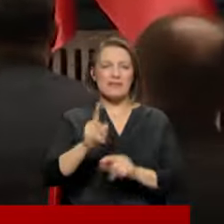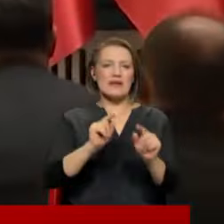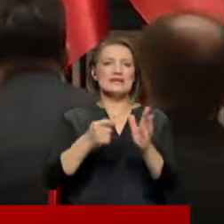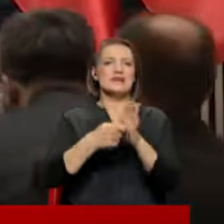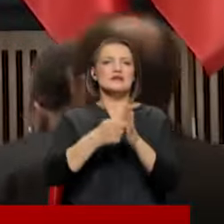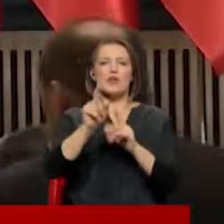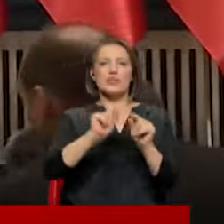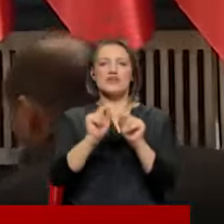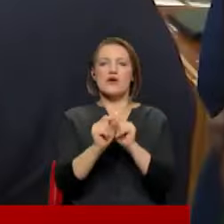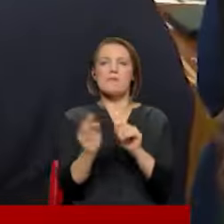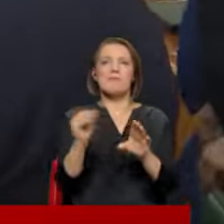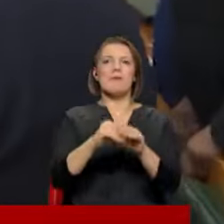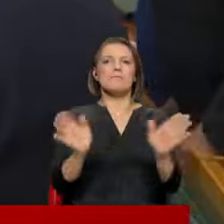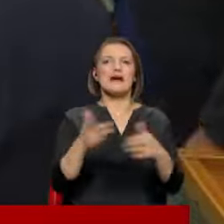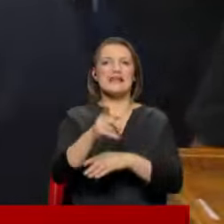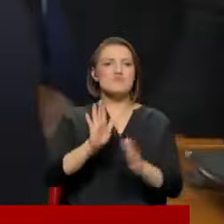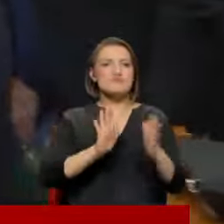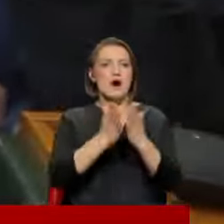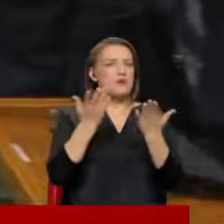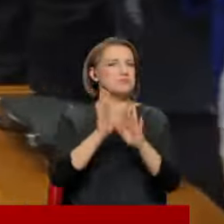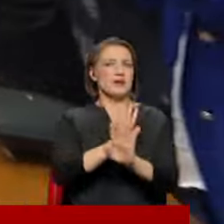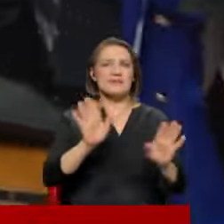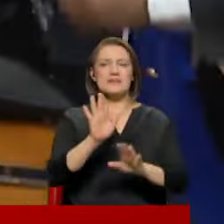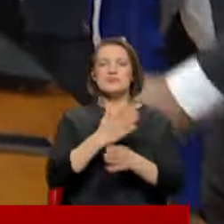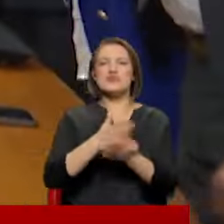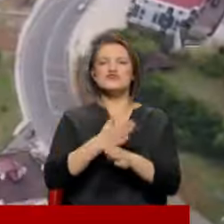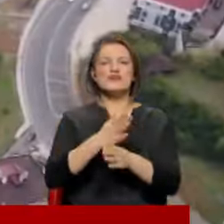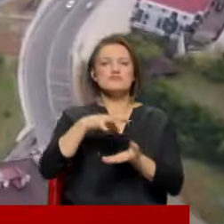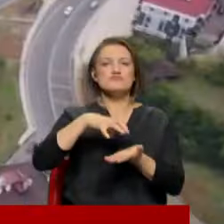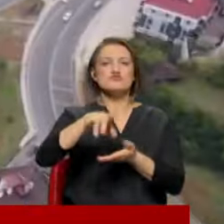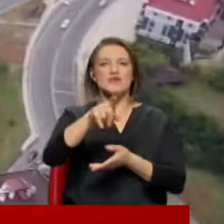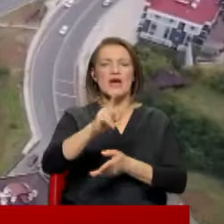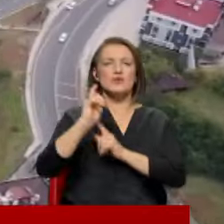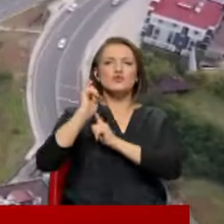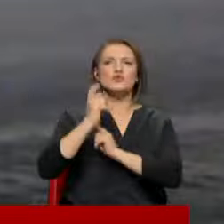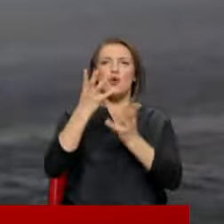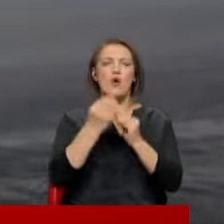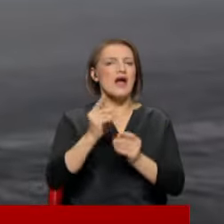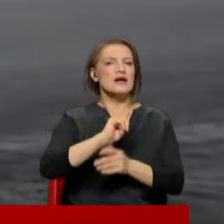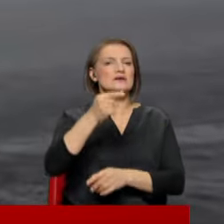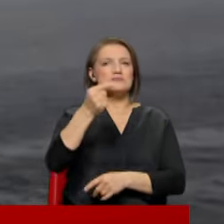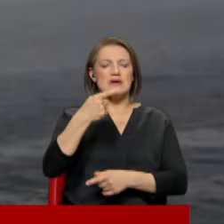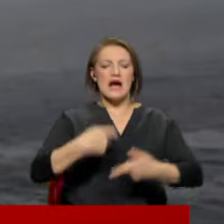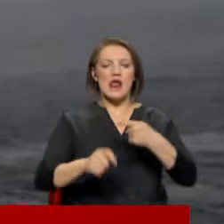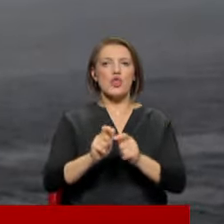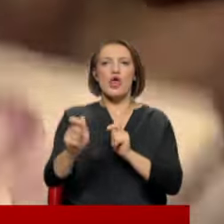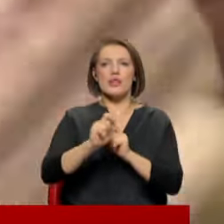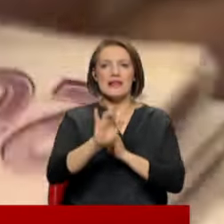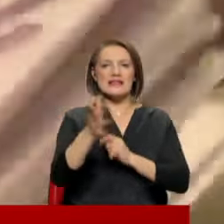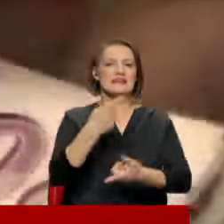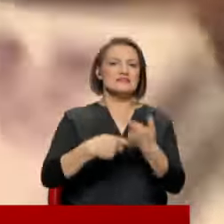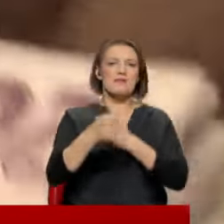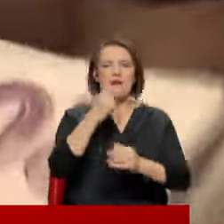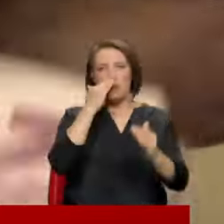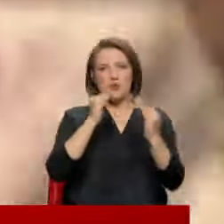koyduğu paketten çıkanlar muhalefeti tatmin etmedi. Çünkü bütçeye asıl yük olan kalemler o pakete girmedi. Ne garanti ödemeler ne